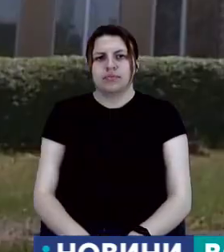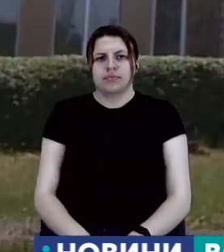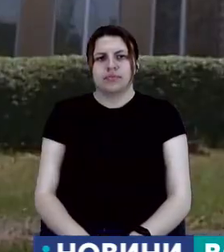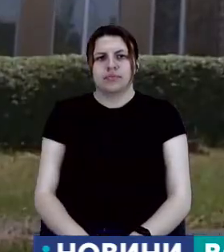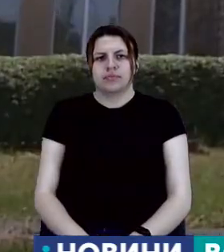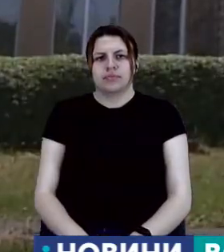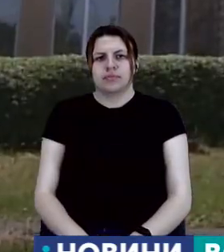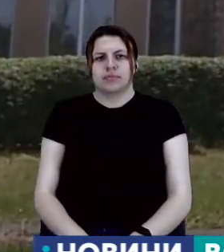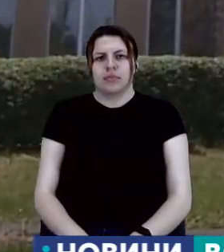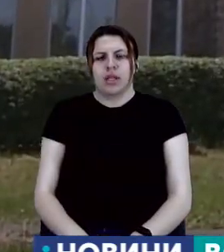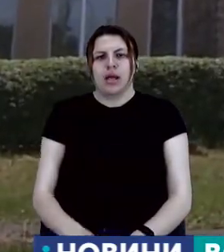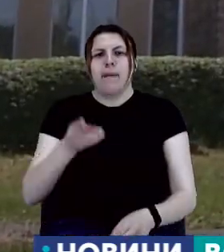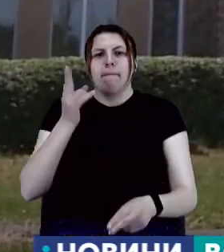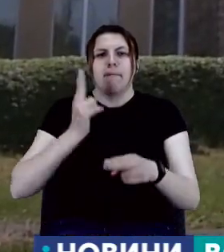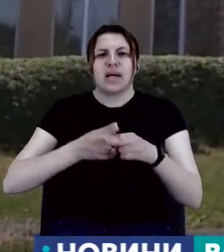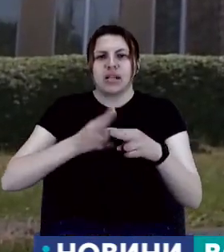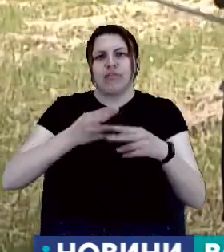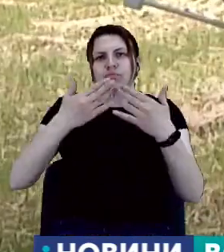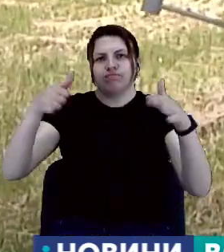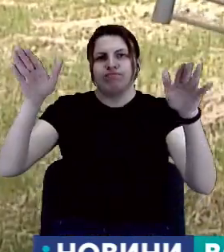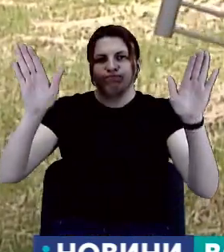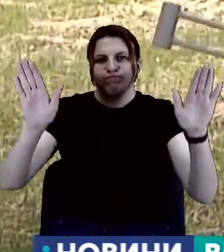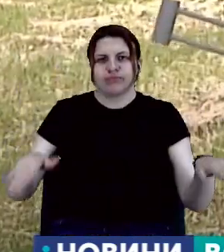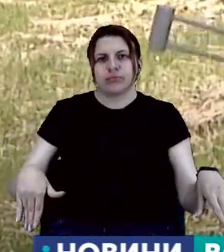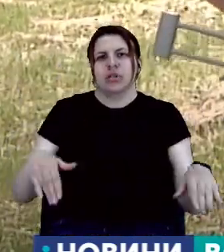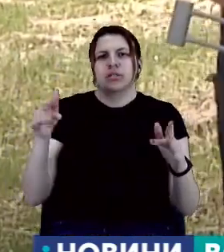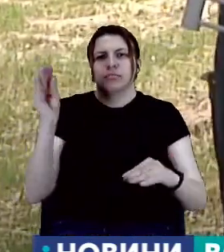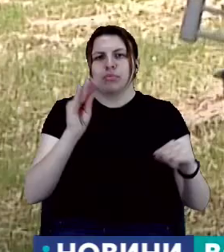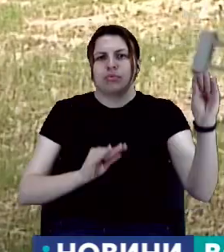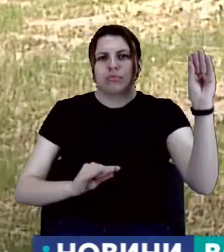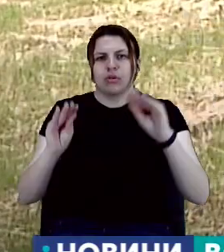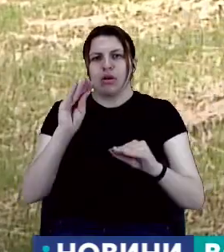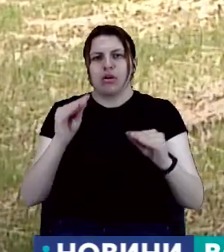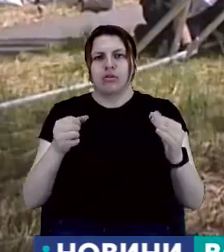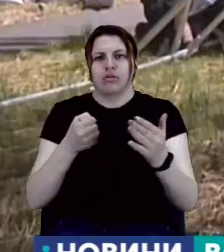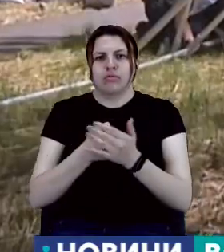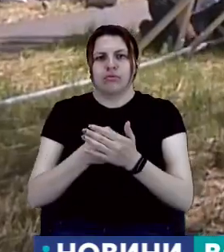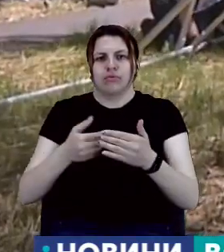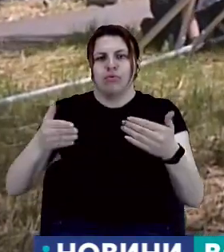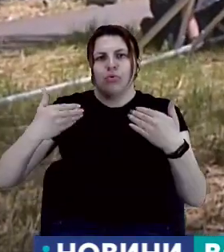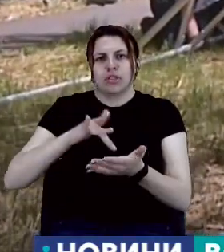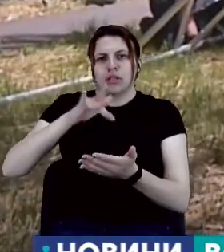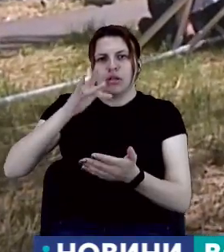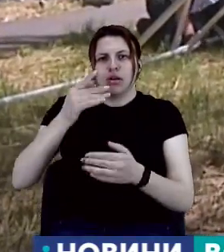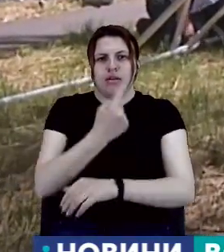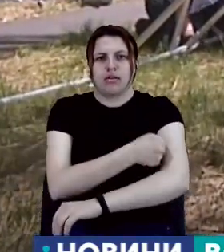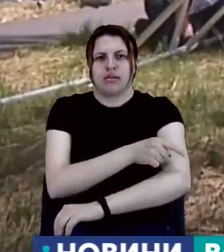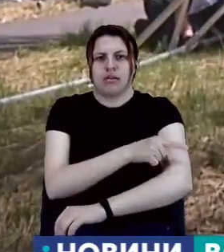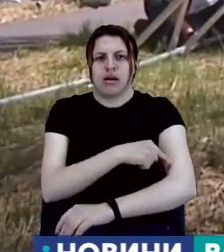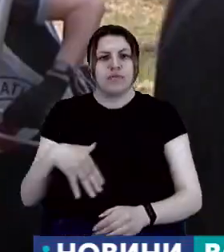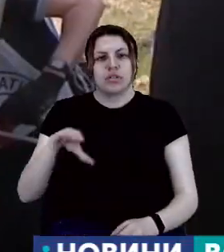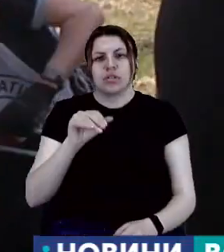Металеву конструкцію для намету збирають на вході до центральної лікарні. Через неї проходитимуть всі, хто хоче потрапити на